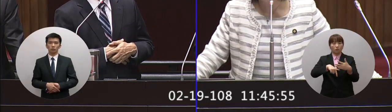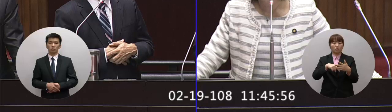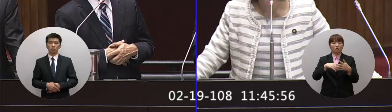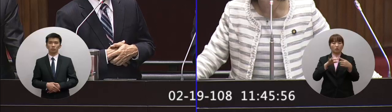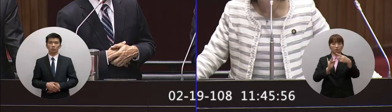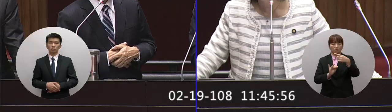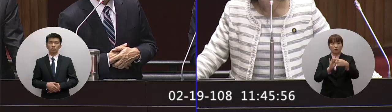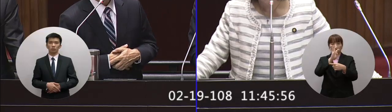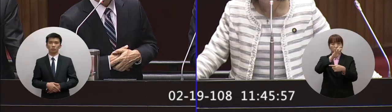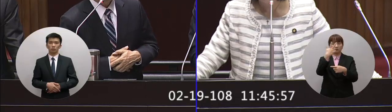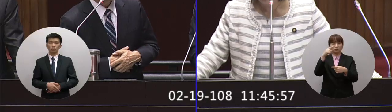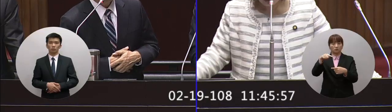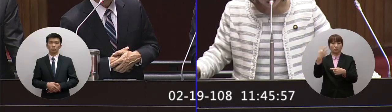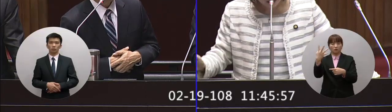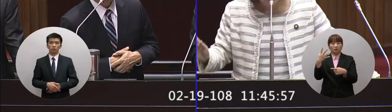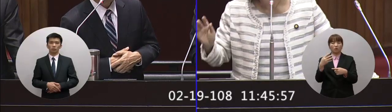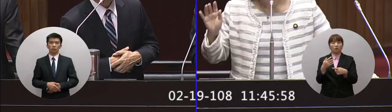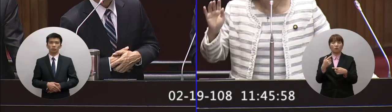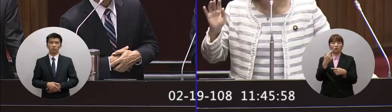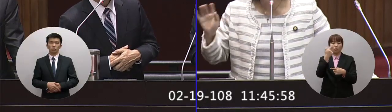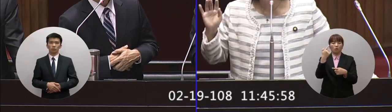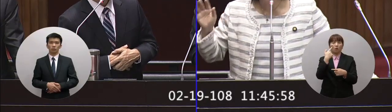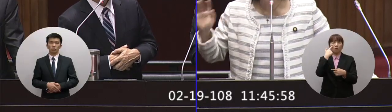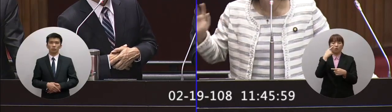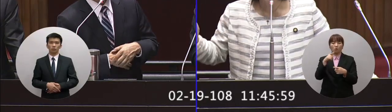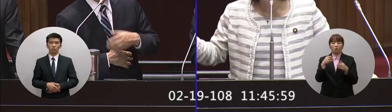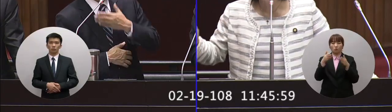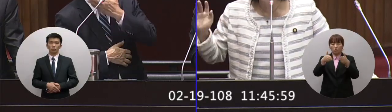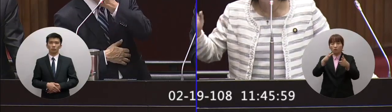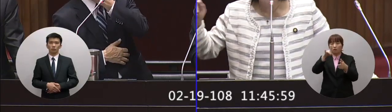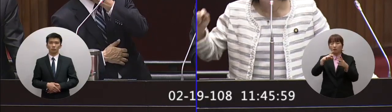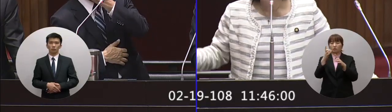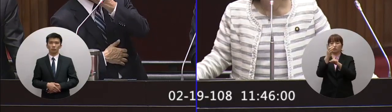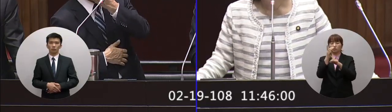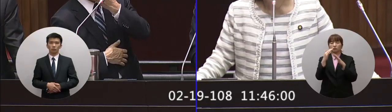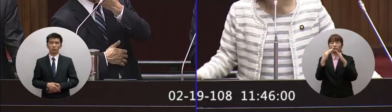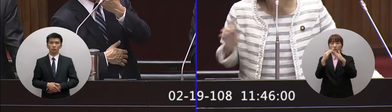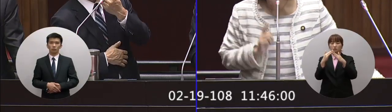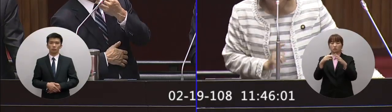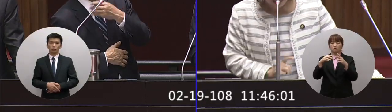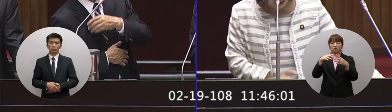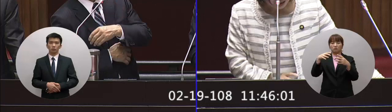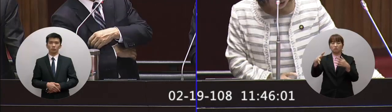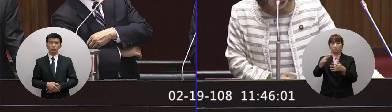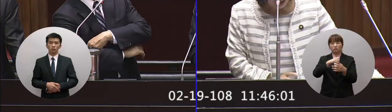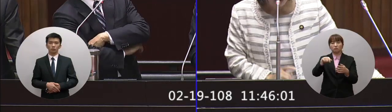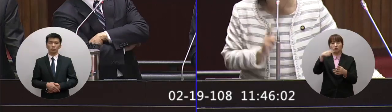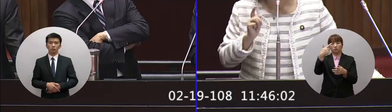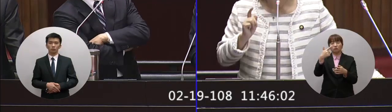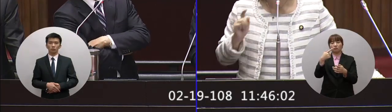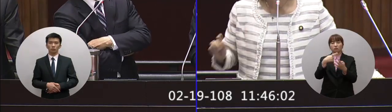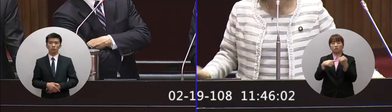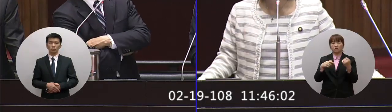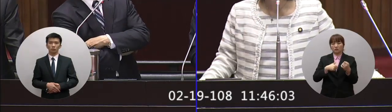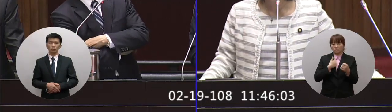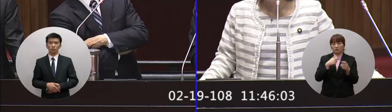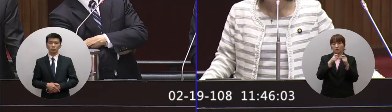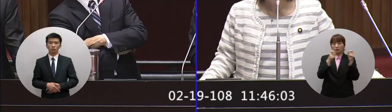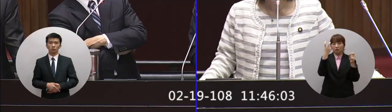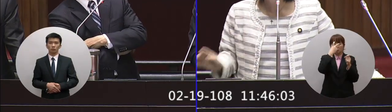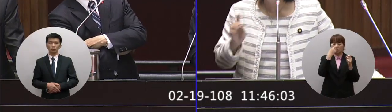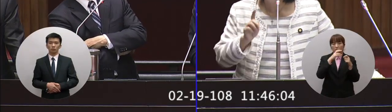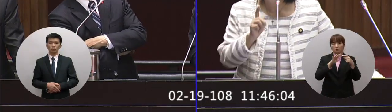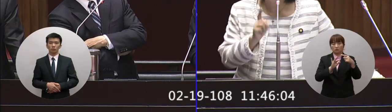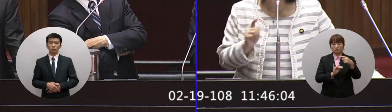了47.4%，很高，可是它集中在新竹市600多辆，真正长照专车的才占了